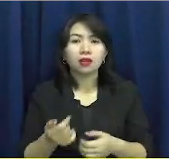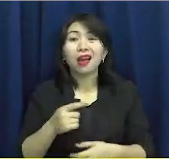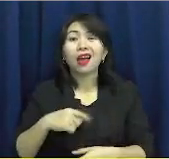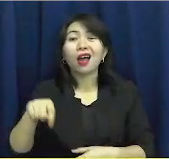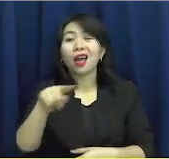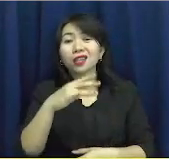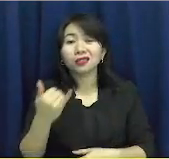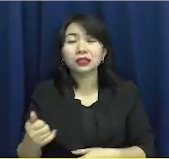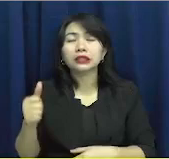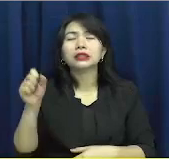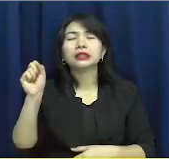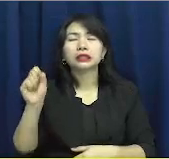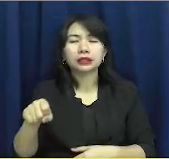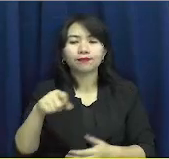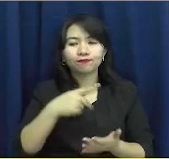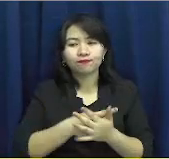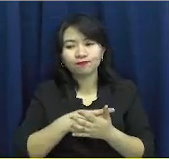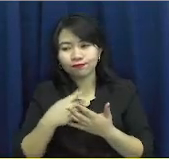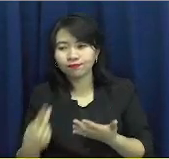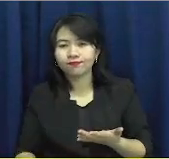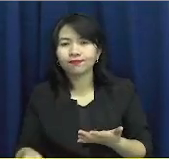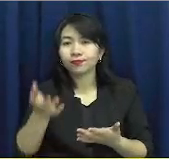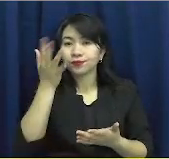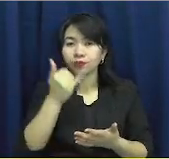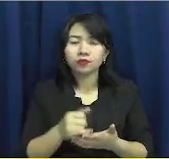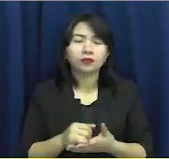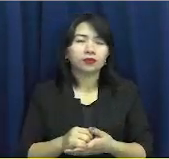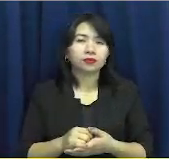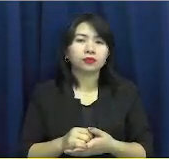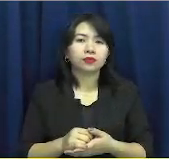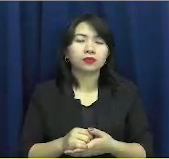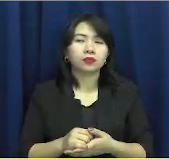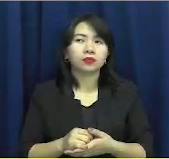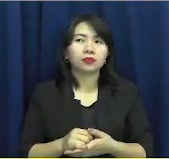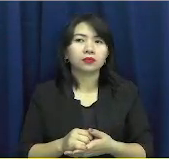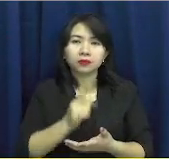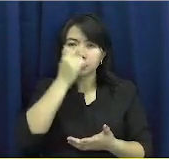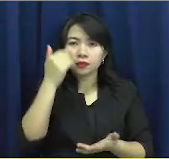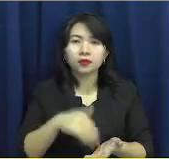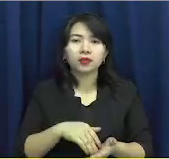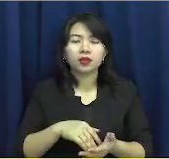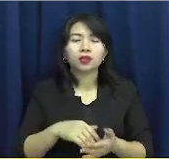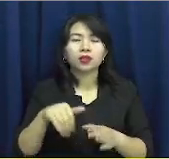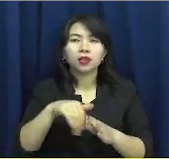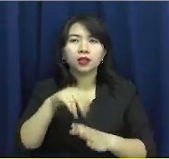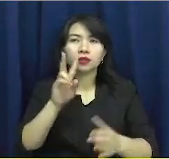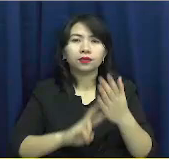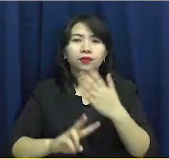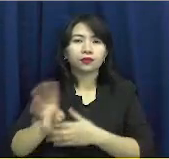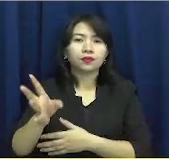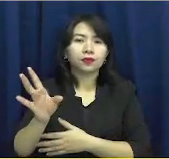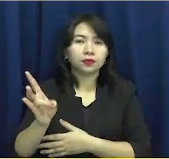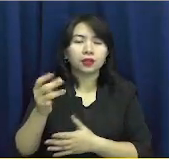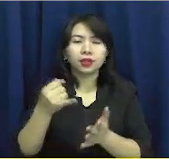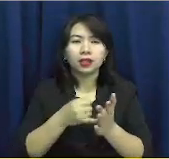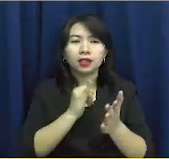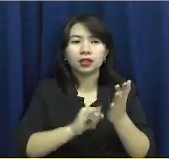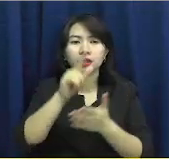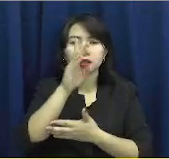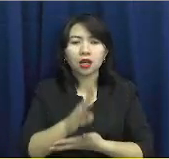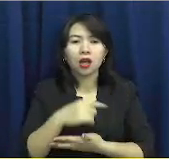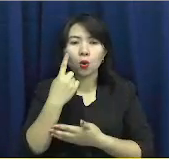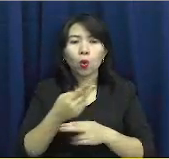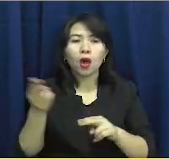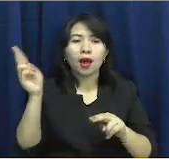mga kapatid. You see? Dahil dito makikita natin sa verse number 47, the Lord added to the church daily.